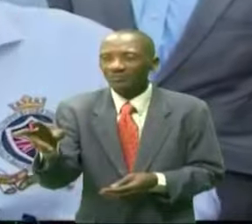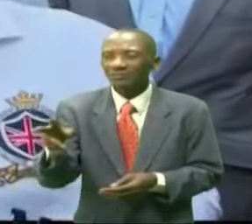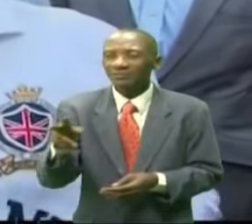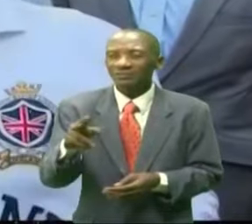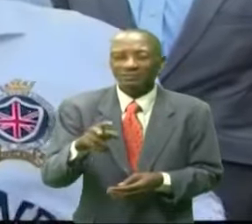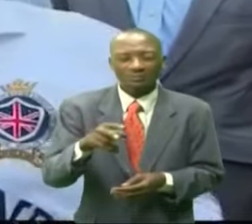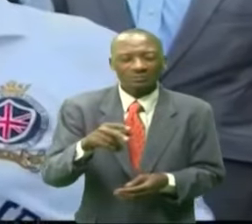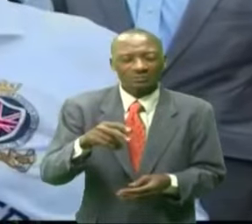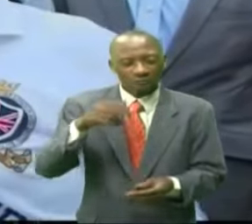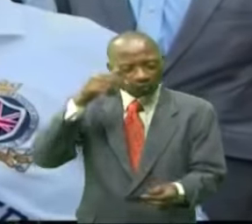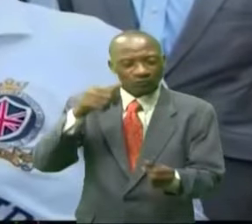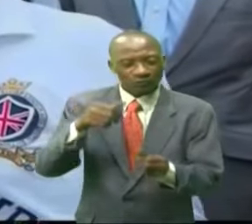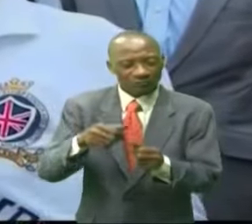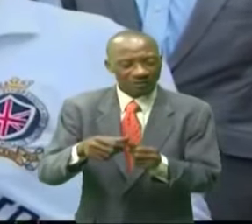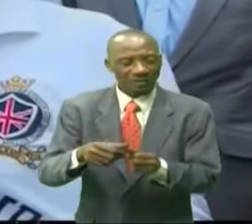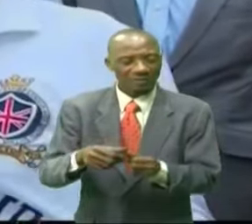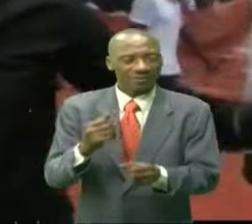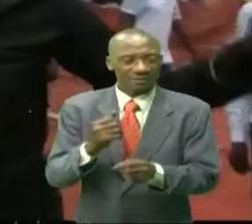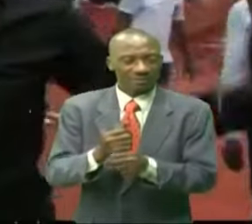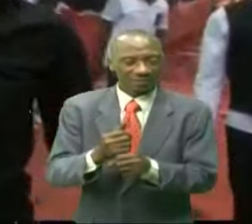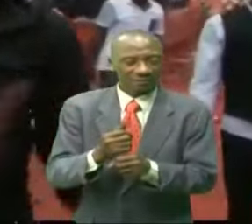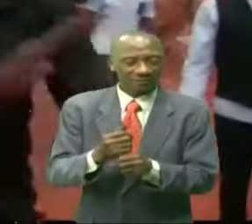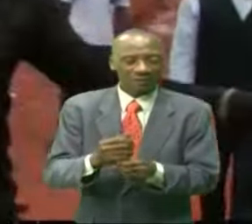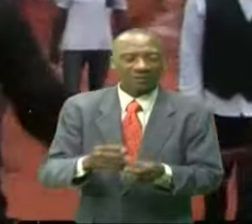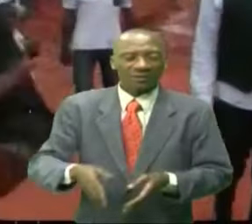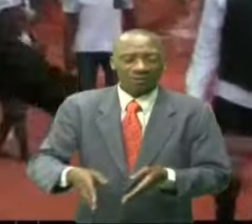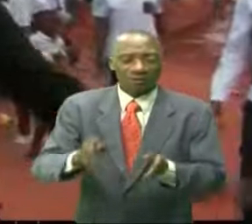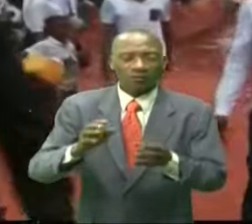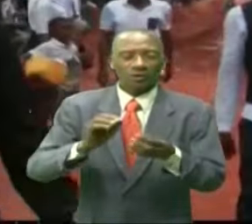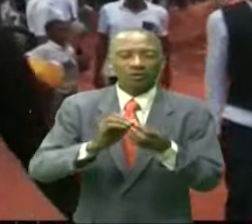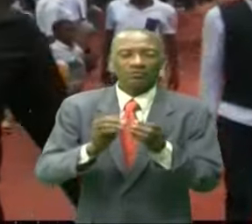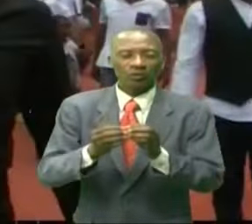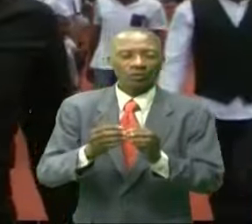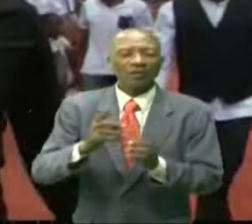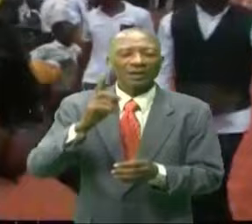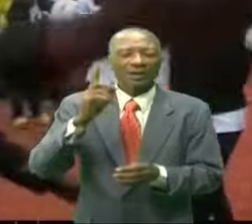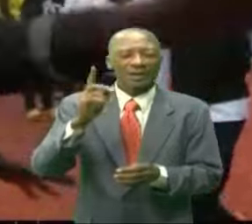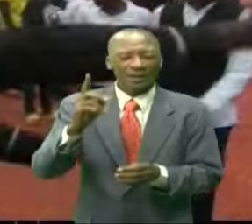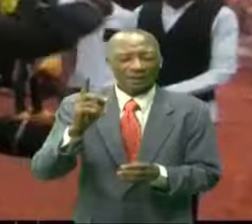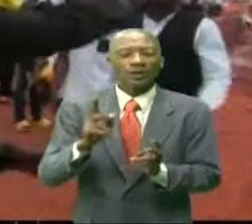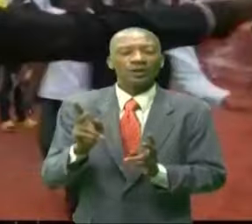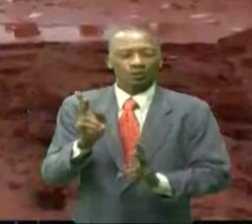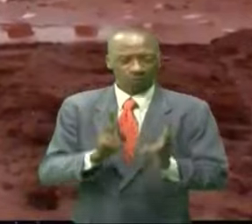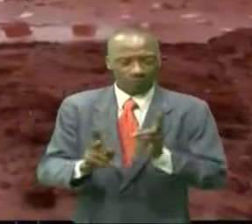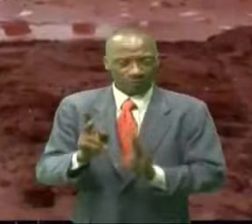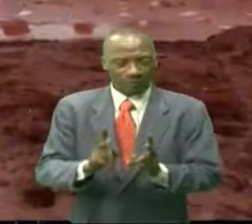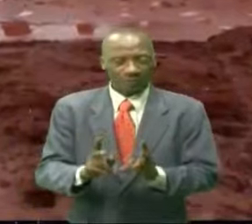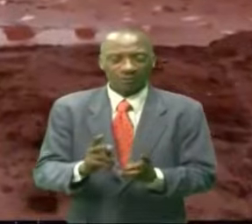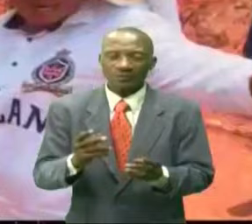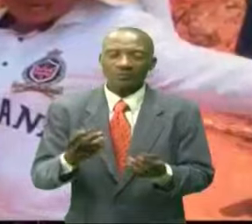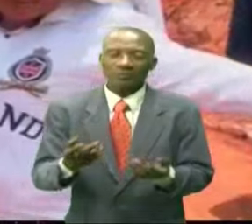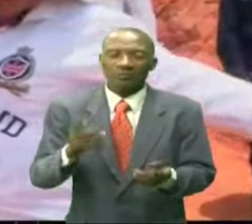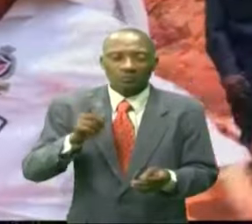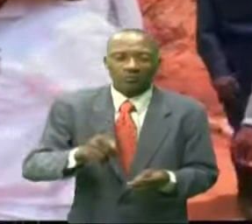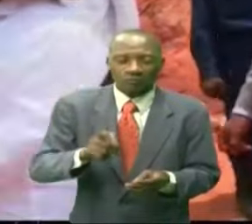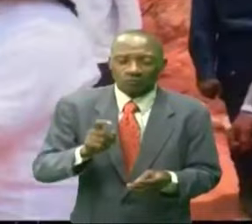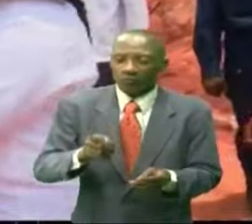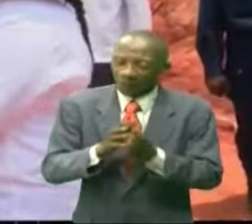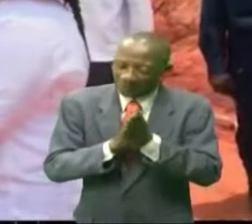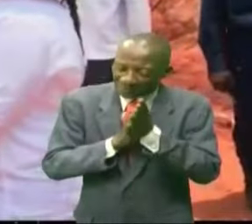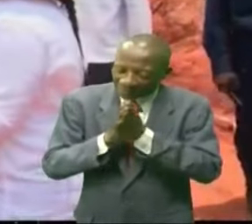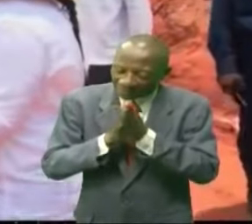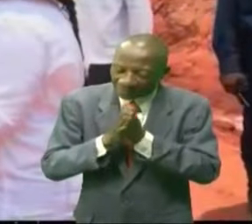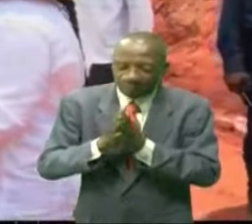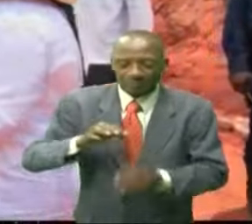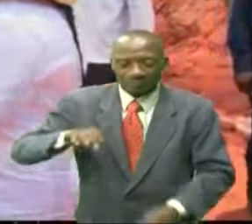province Aïjili Kalenga Kabongo, ni non plus la population riveraine qui ne jure que par le départ de cette entreprise qui ne fait rien. Dès là, la gouverneure